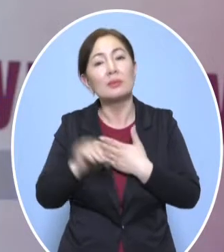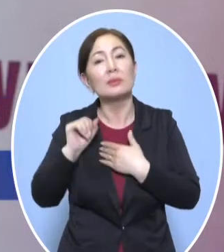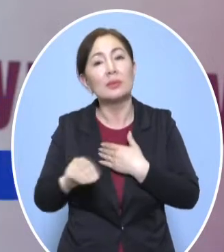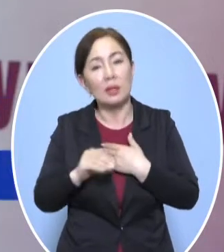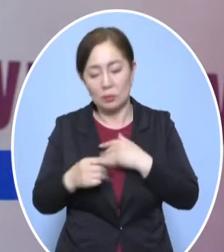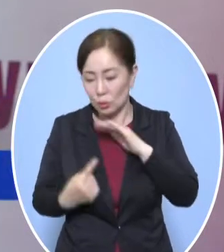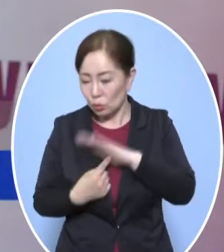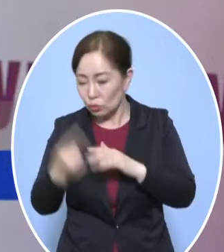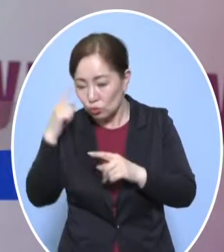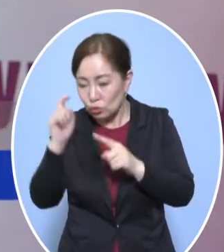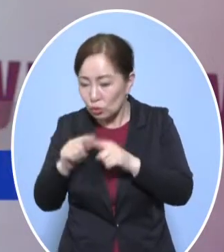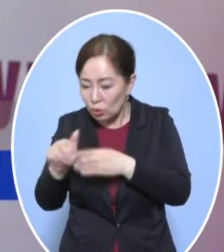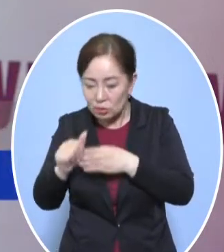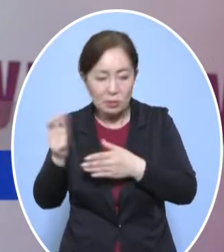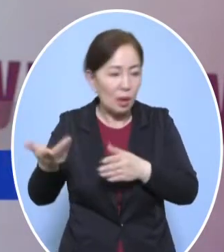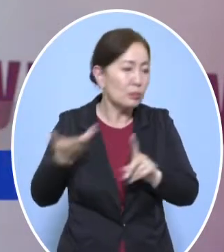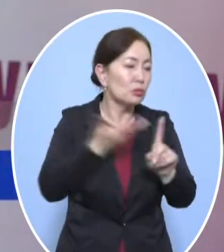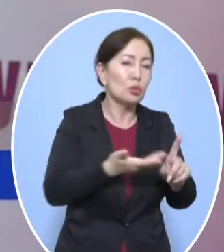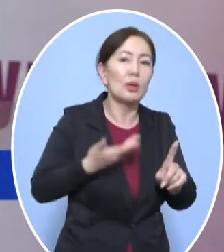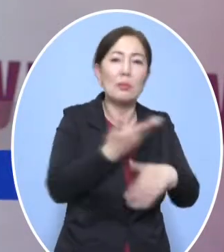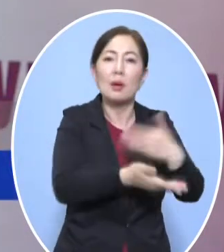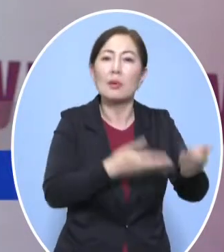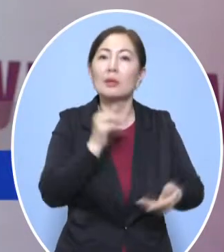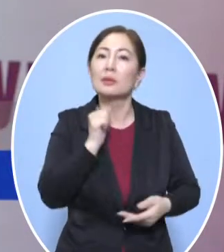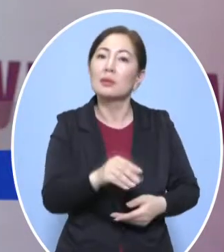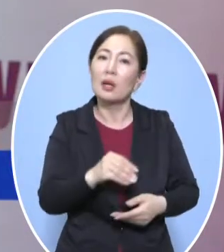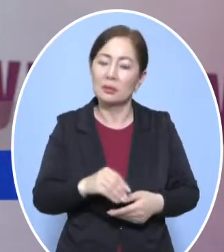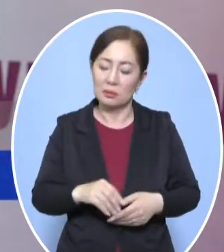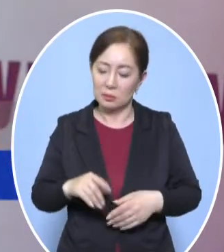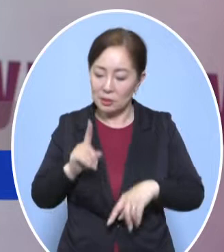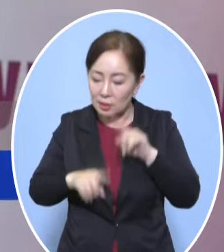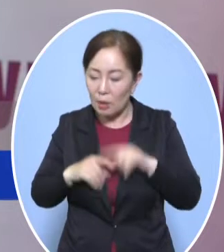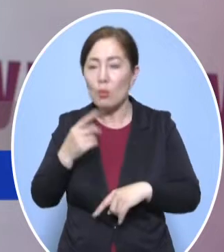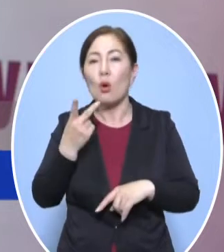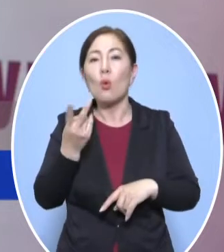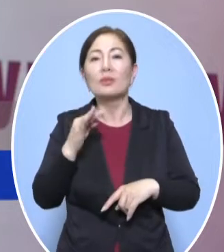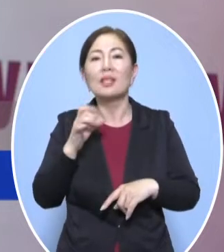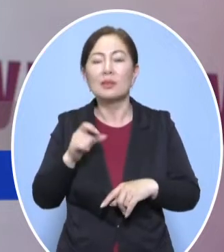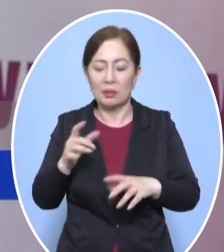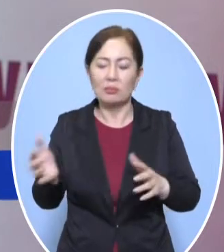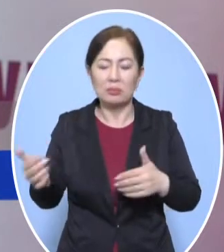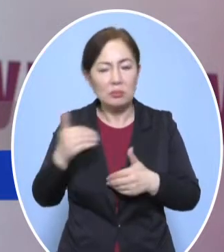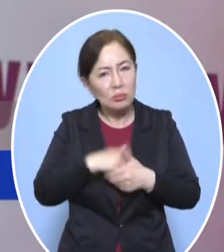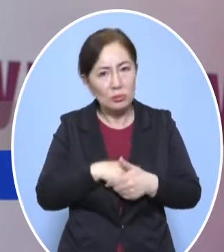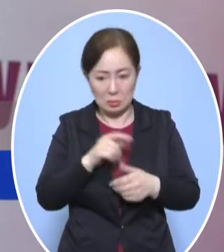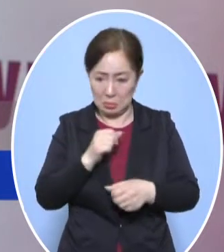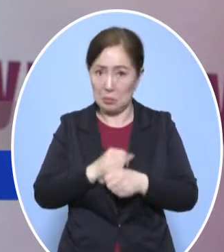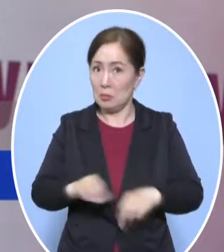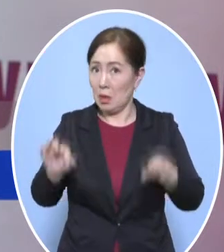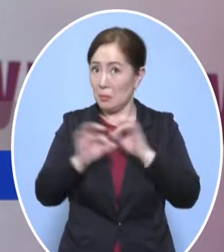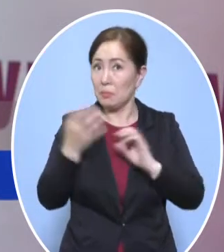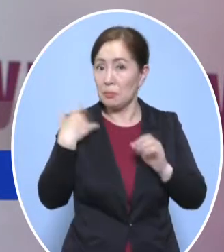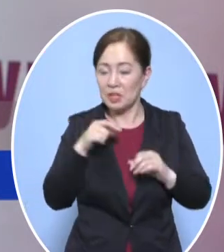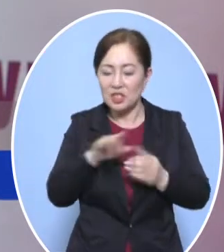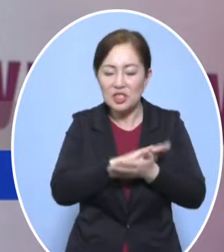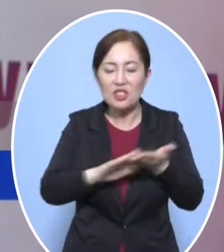Хэрхэн ямар үндэслэл зорилгоор цаашаа дамжуулах юм те? Яаж одоо ямар үндэслэлээр цуглуулах юм? Энэ цогцолтолд ерөөсөө хуулийн дээр байхгүйсэн.